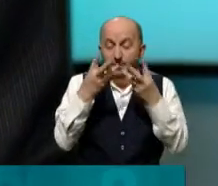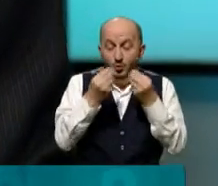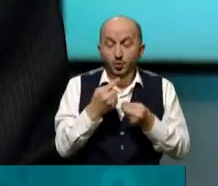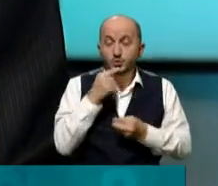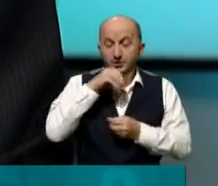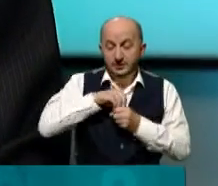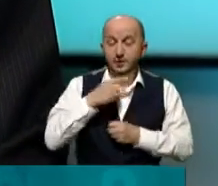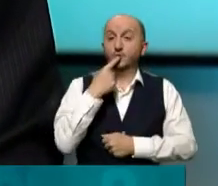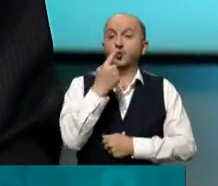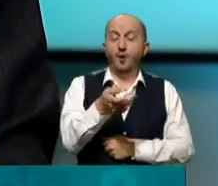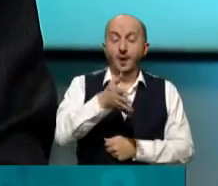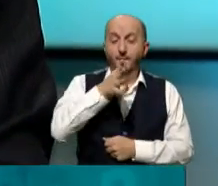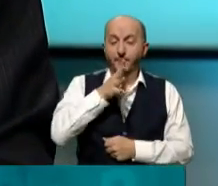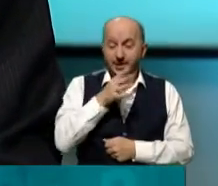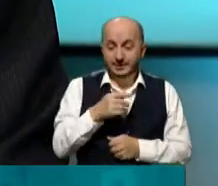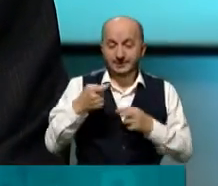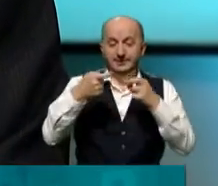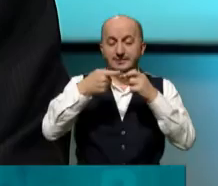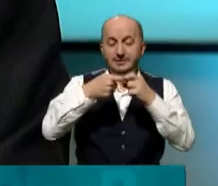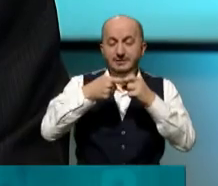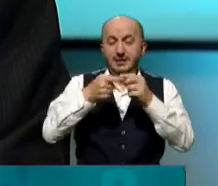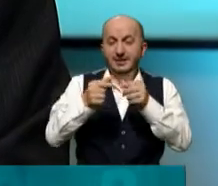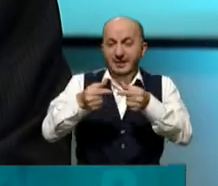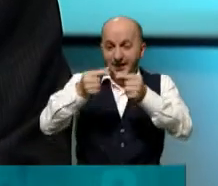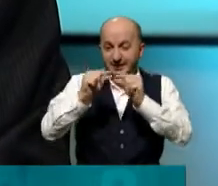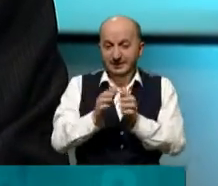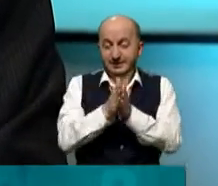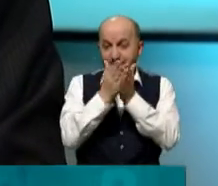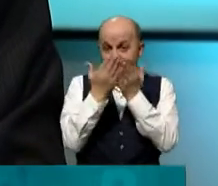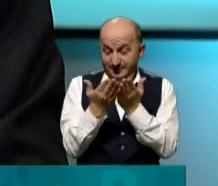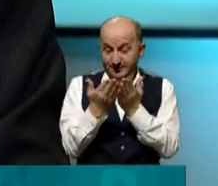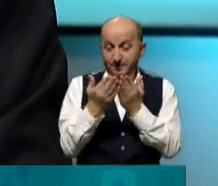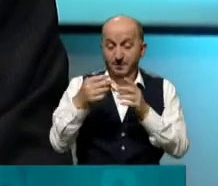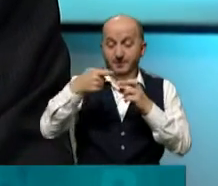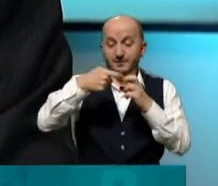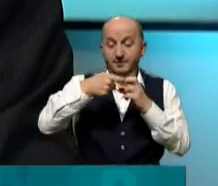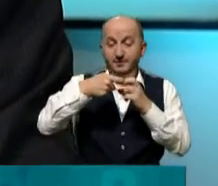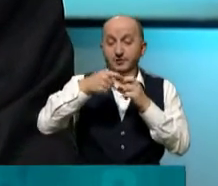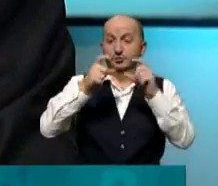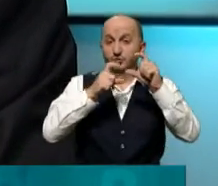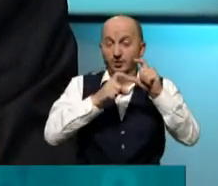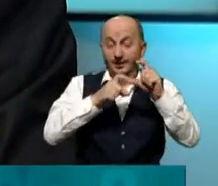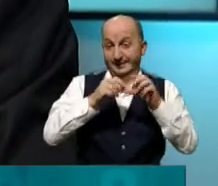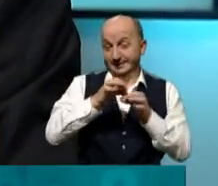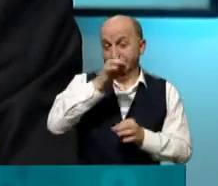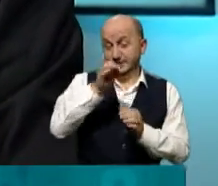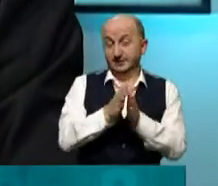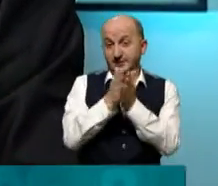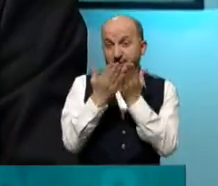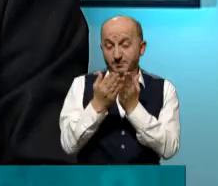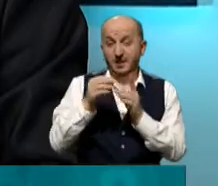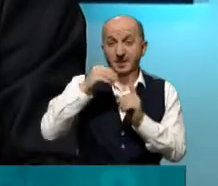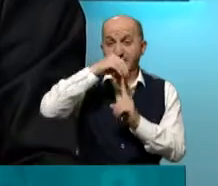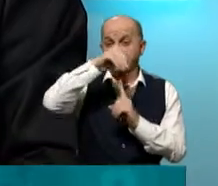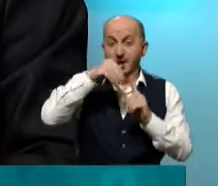Sonra mesela Riyaz-ı Salihin denen yine başkanlığımızın yayınladığı çok güzel bir hadis kitabı var. İmam-ı